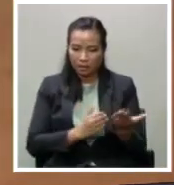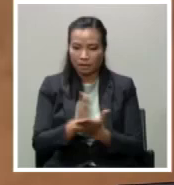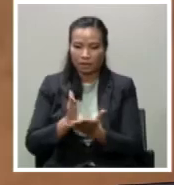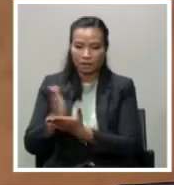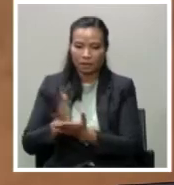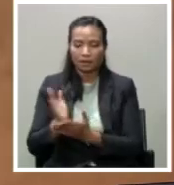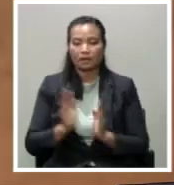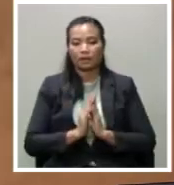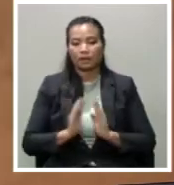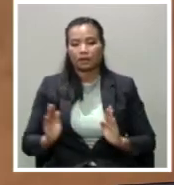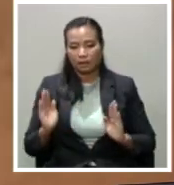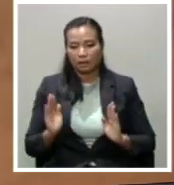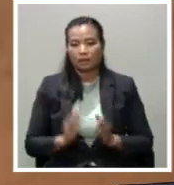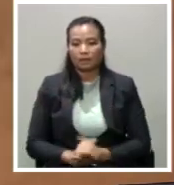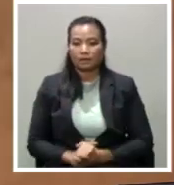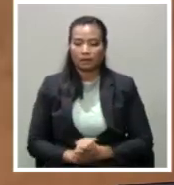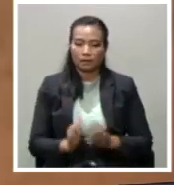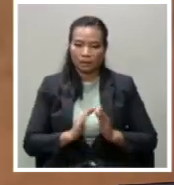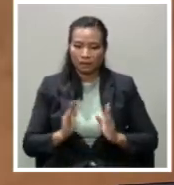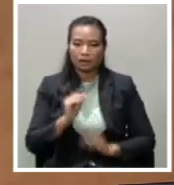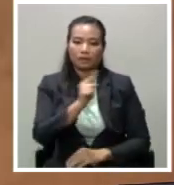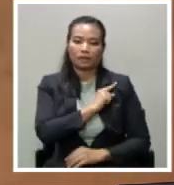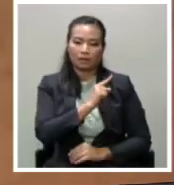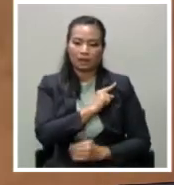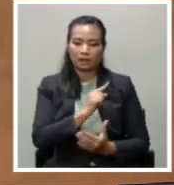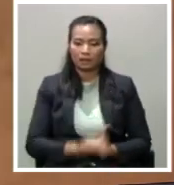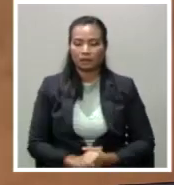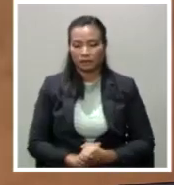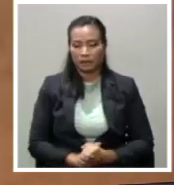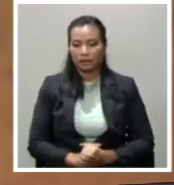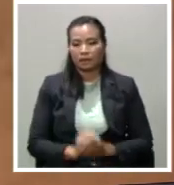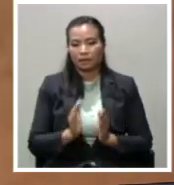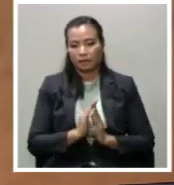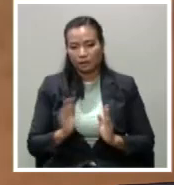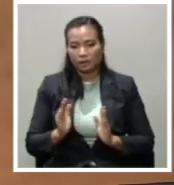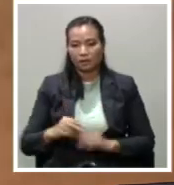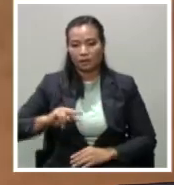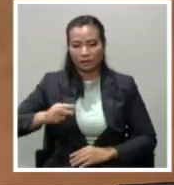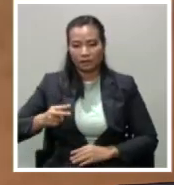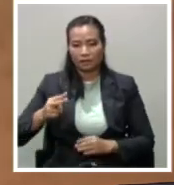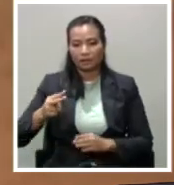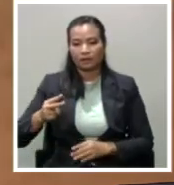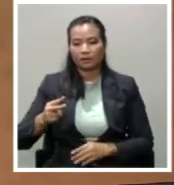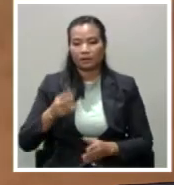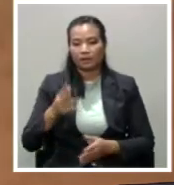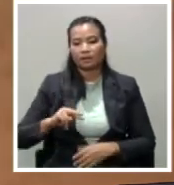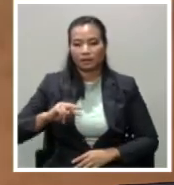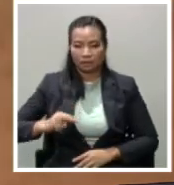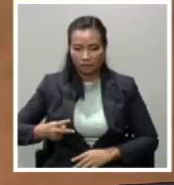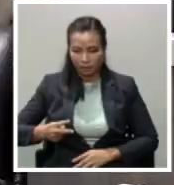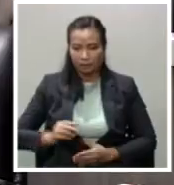ขอบพระคุณด้วยความจริงใจขอบคุณเจ้าหน้าที่นะครับขอบคุณล่ามมือขอบคุ